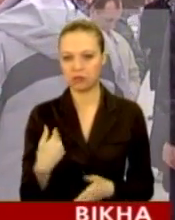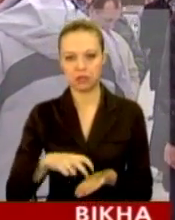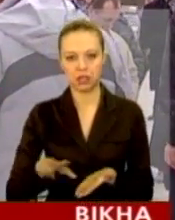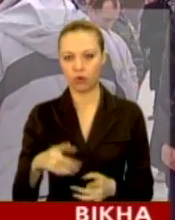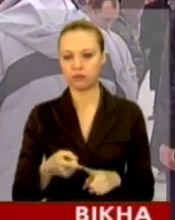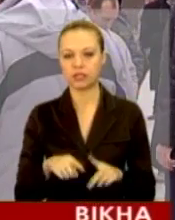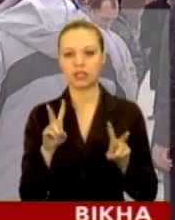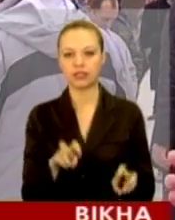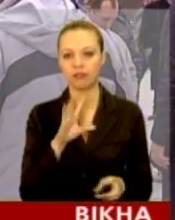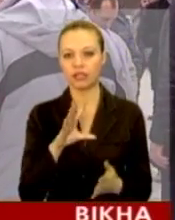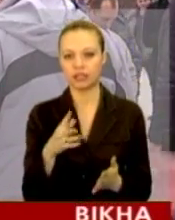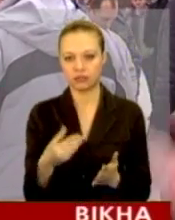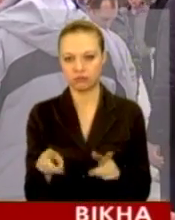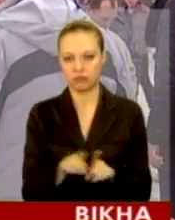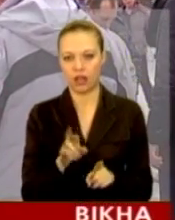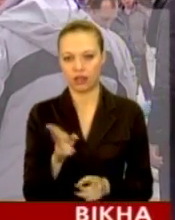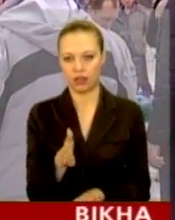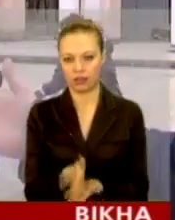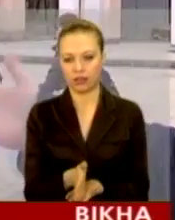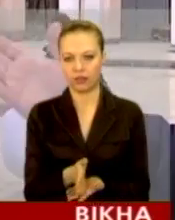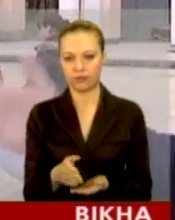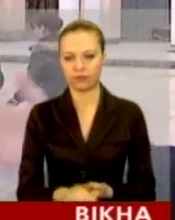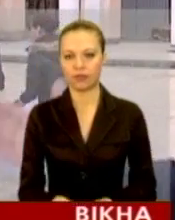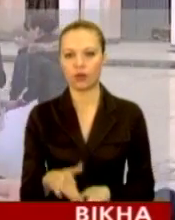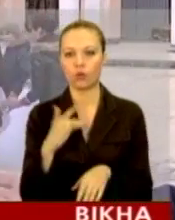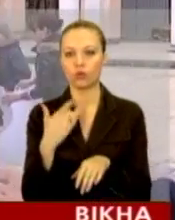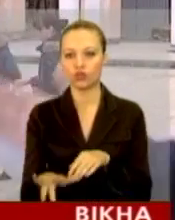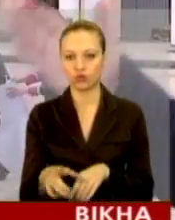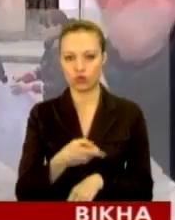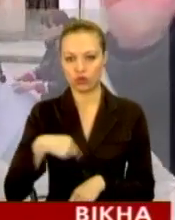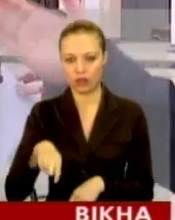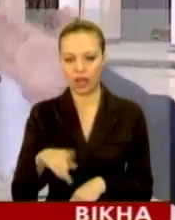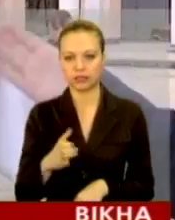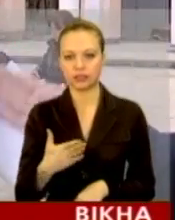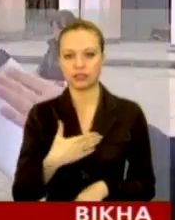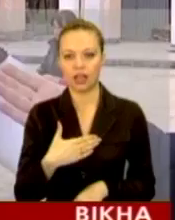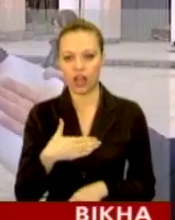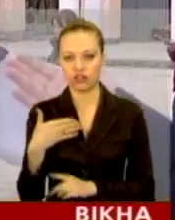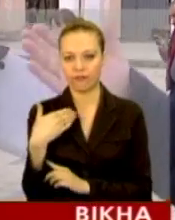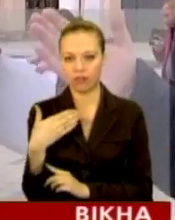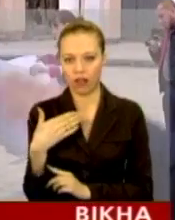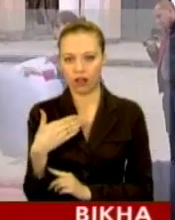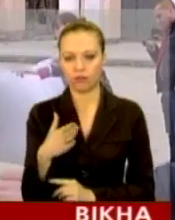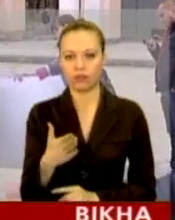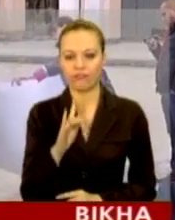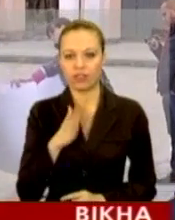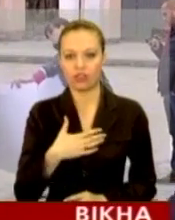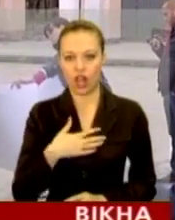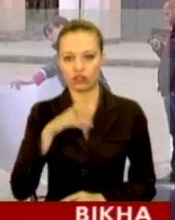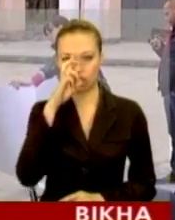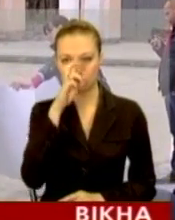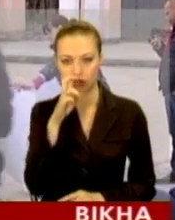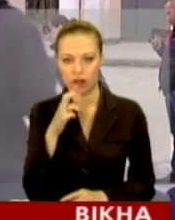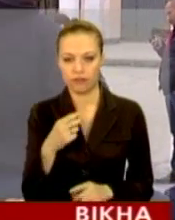боїмося це називати свої речі своїми словами. Унічтожати нас з нашим флагом в нашій